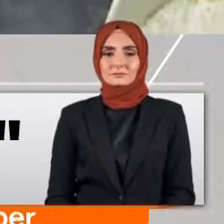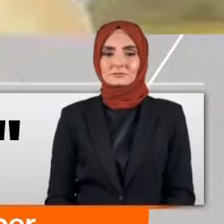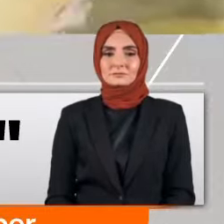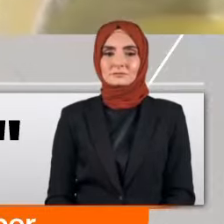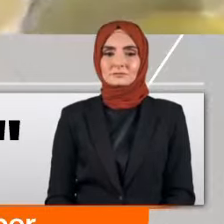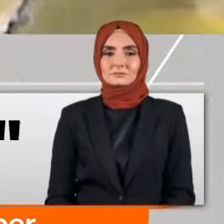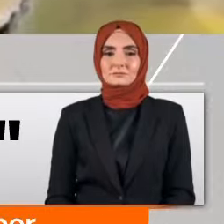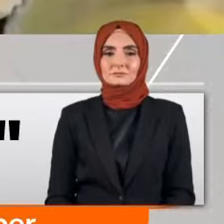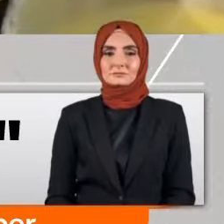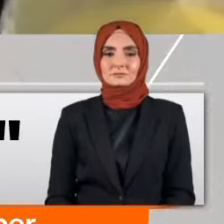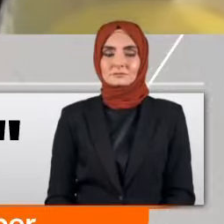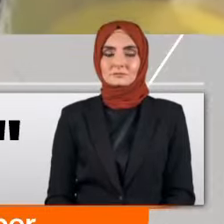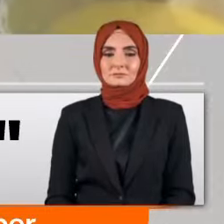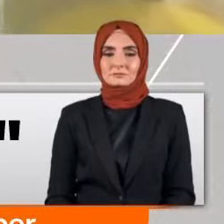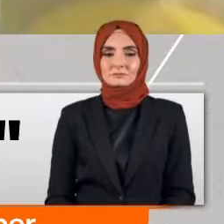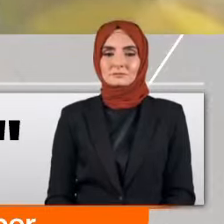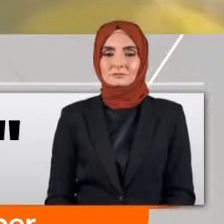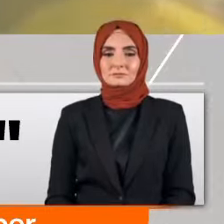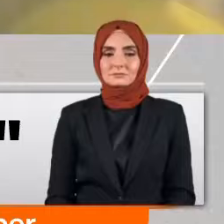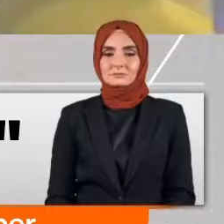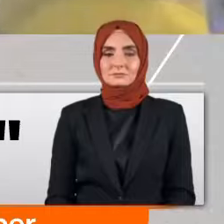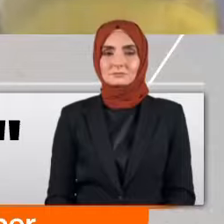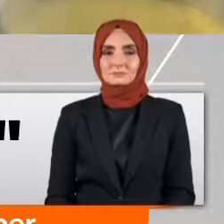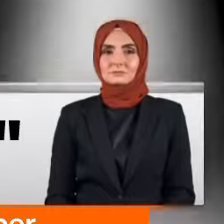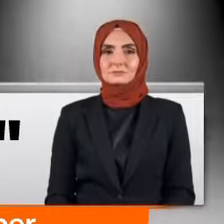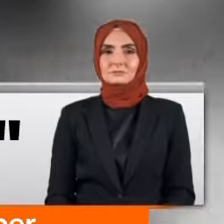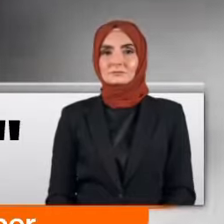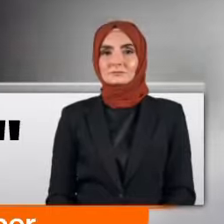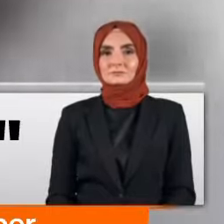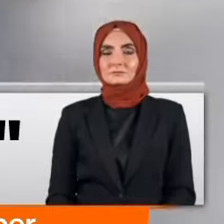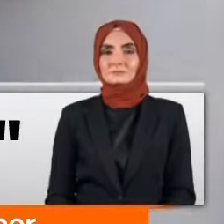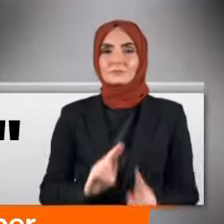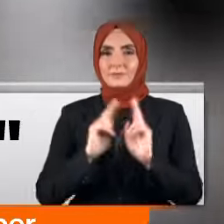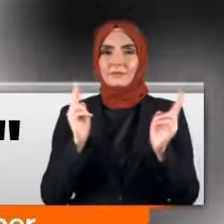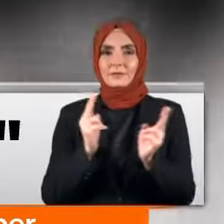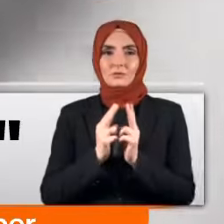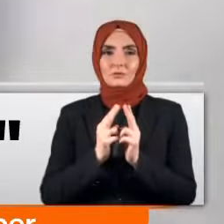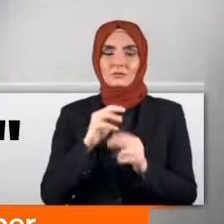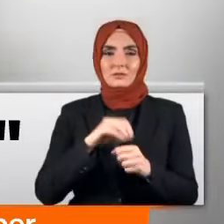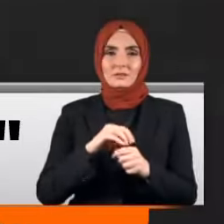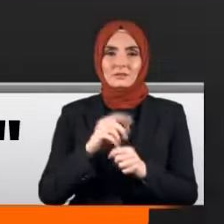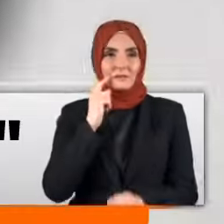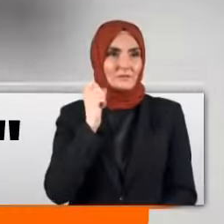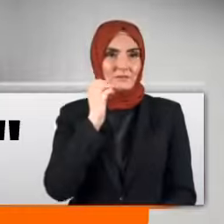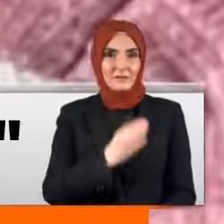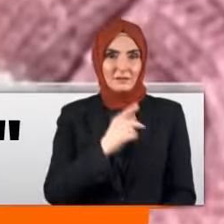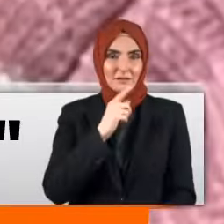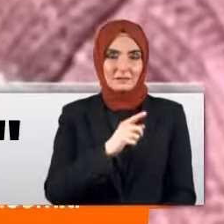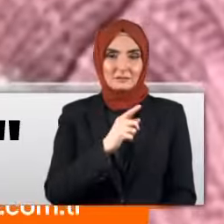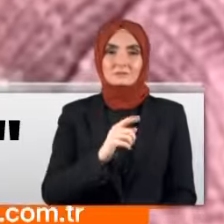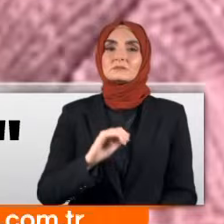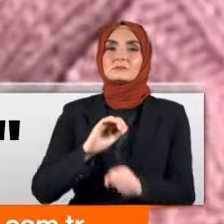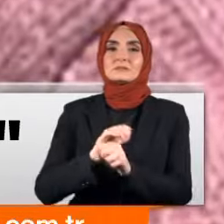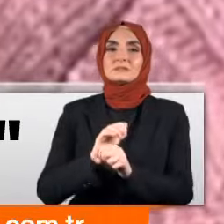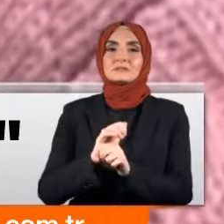yesek diye düşüneceksiniz. Biz ise açız. Dünyanın çoğu daha fazla şiddet görmek istemediği gerekçesiyle